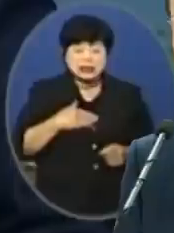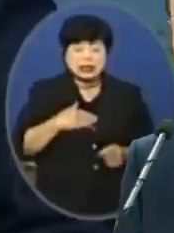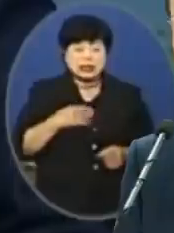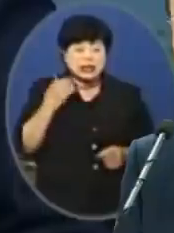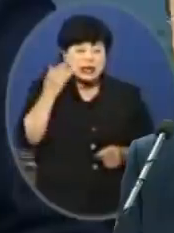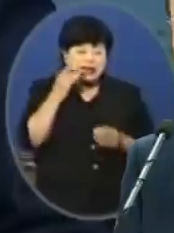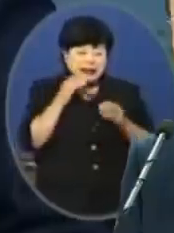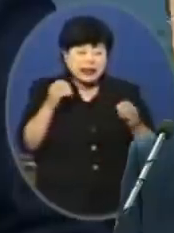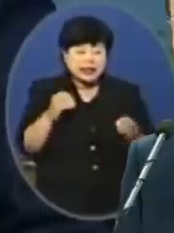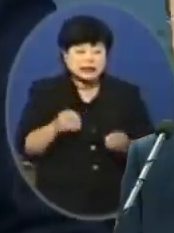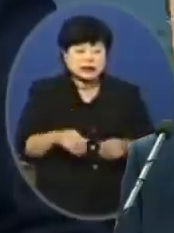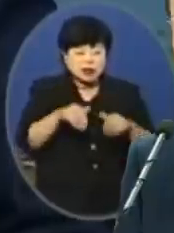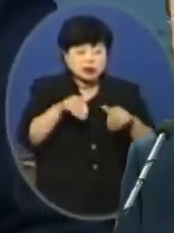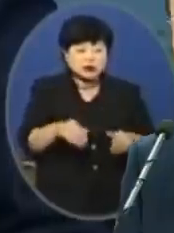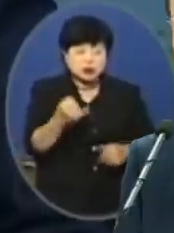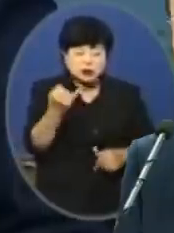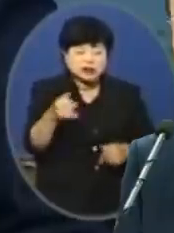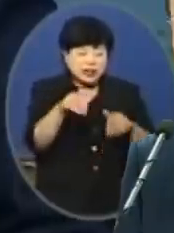가나안 땅에서 얻은 종을